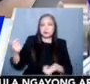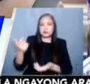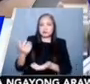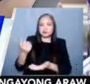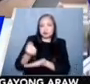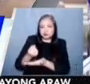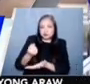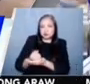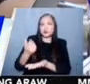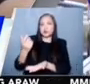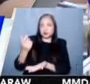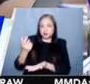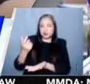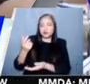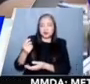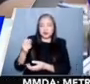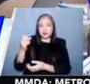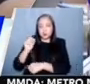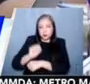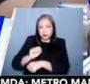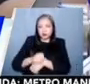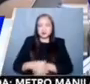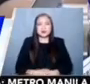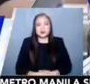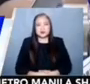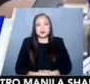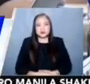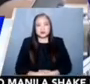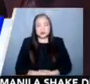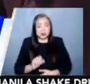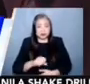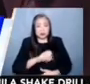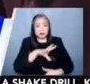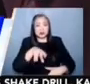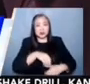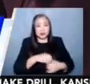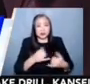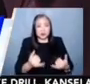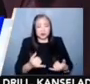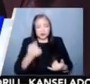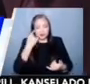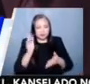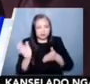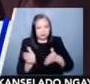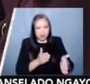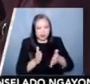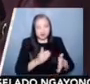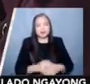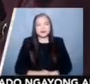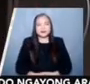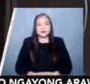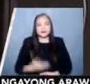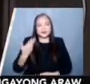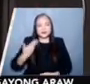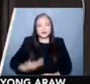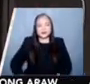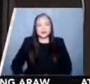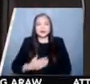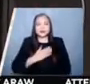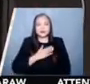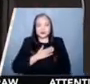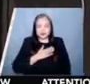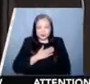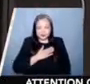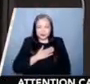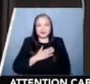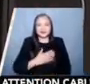Uh This is covered as well in the cat plan ito ang unang balita Tina Panganiban Perez